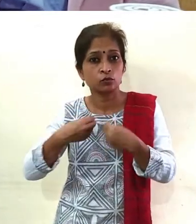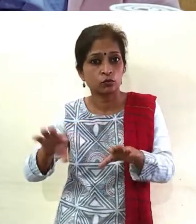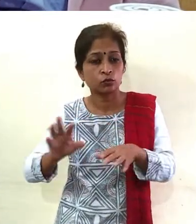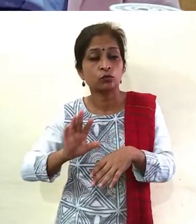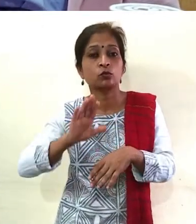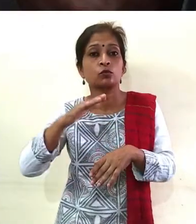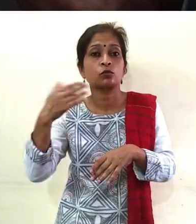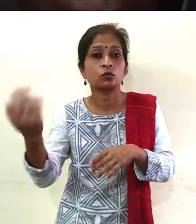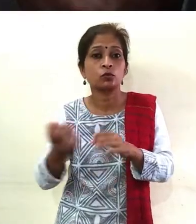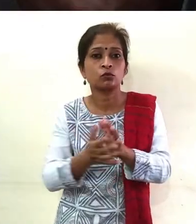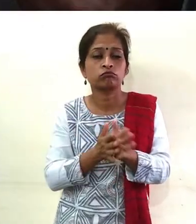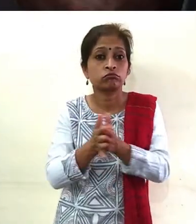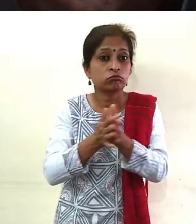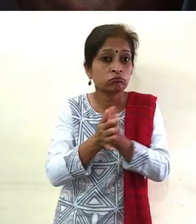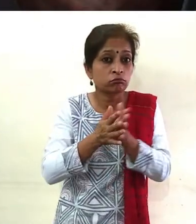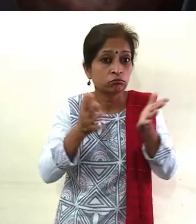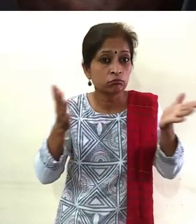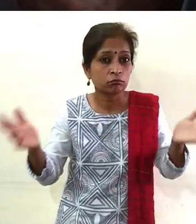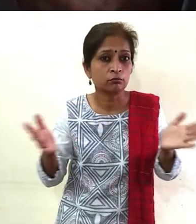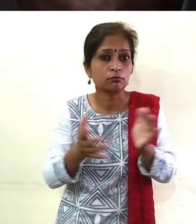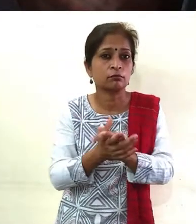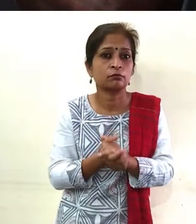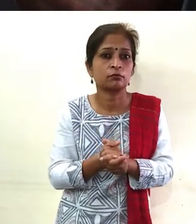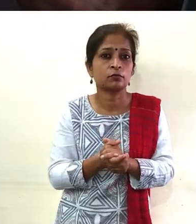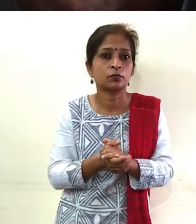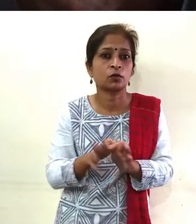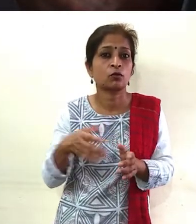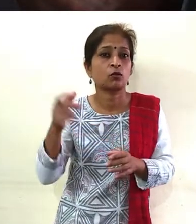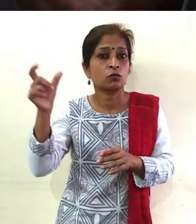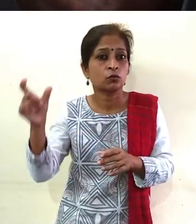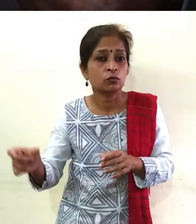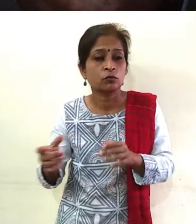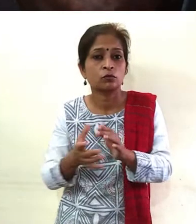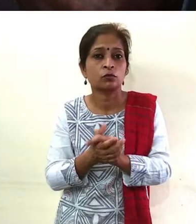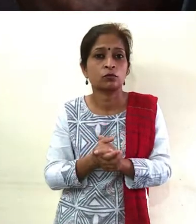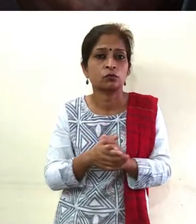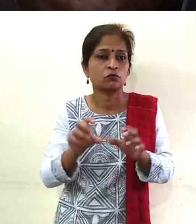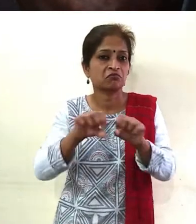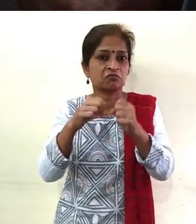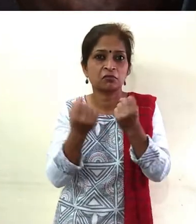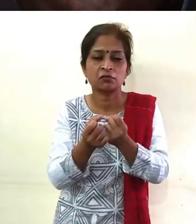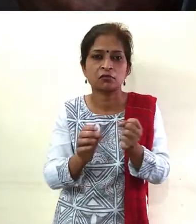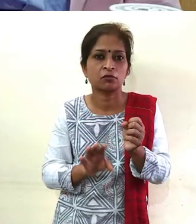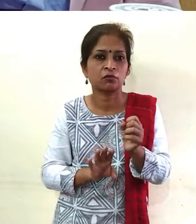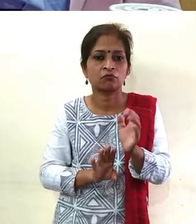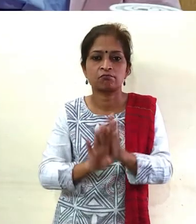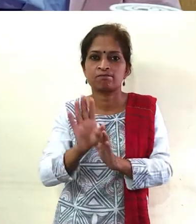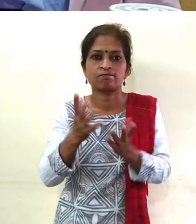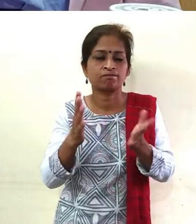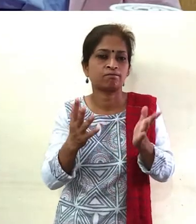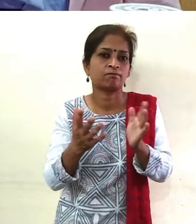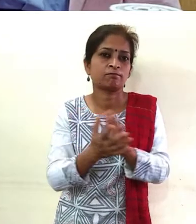गए। इतनी उत्तेजना में कोई एक व्यक्ति समाज की सृष्टि नहीं कर सकता।